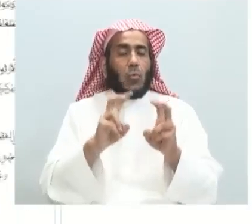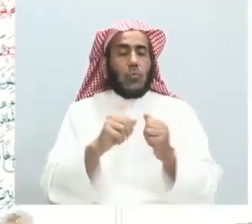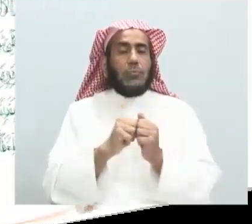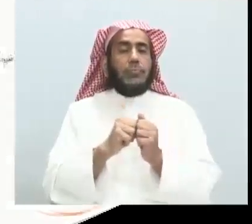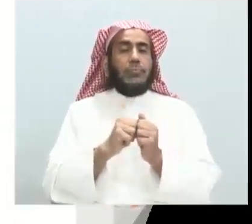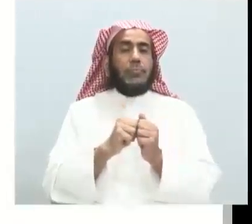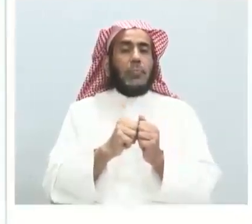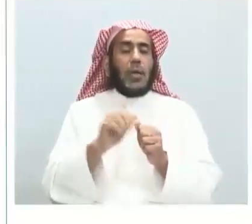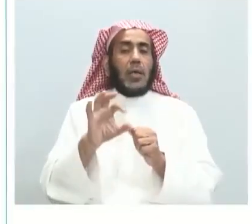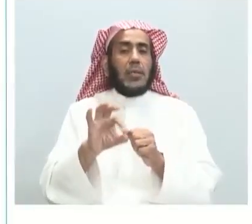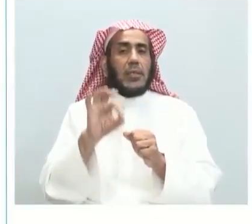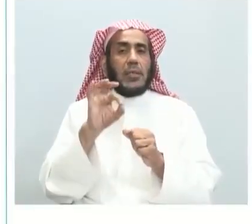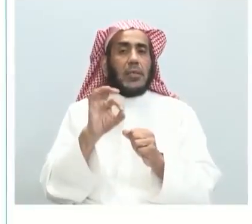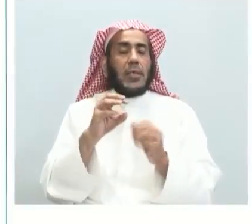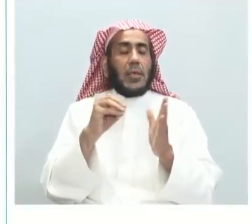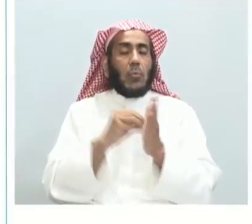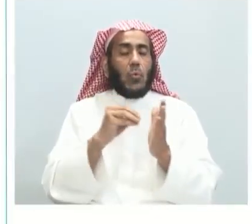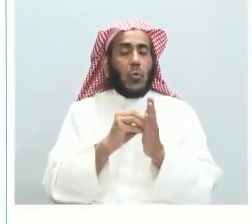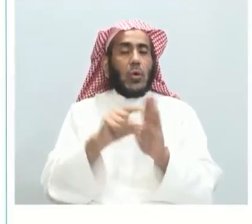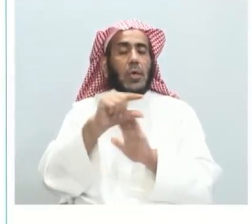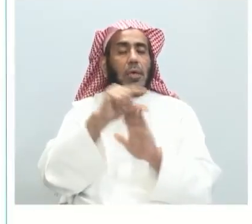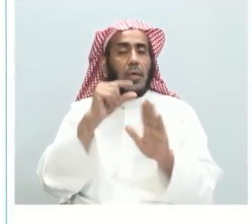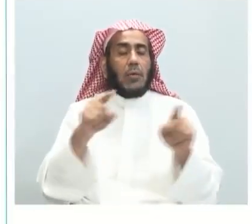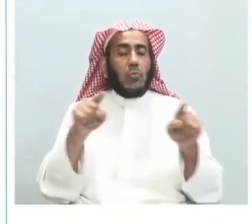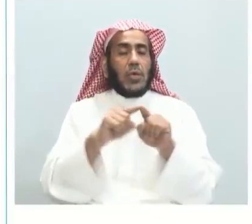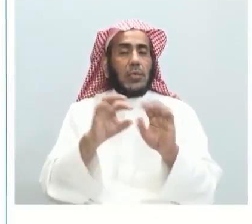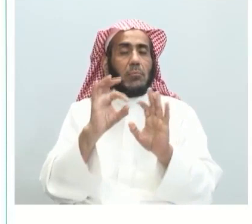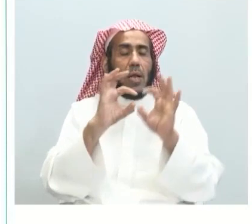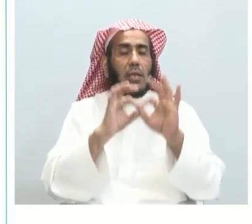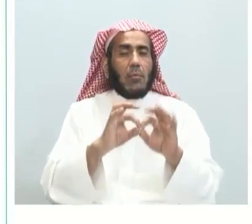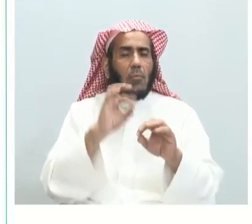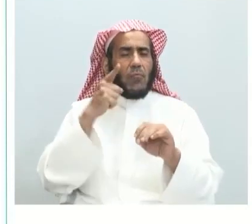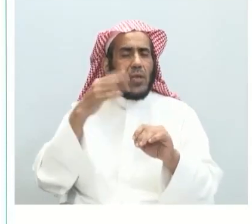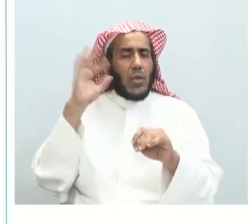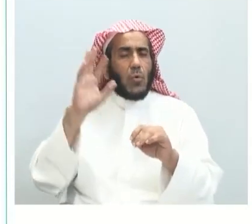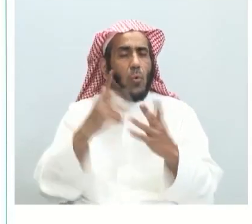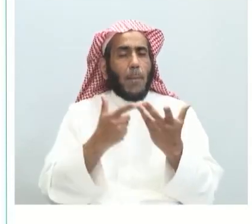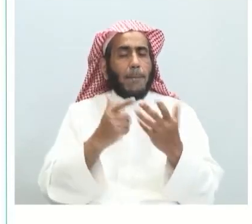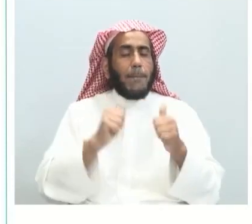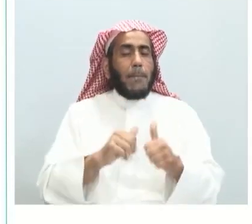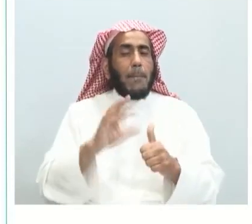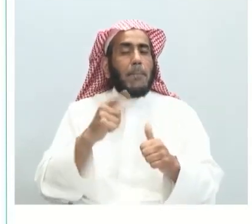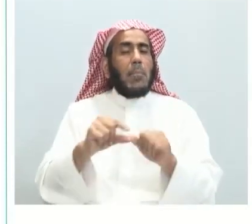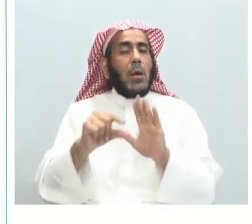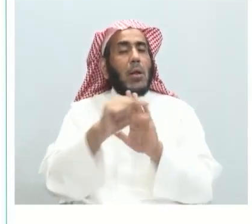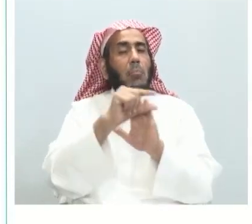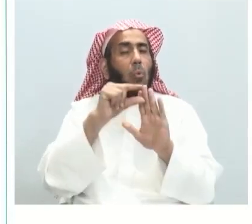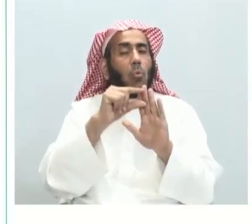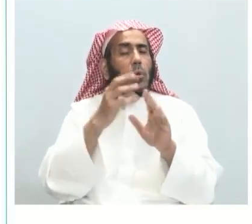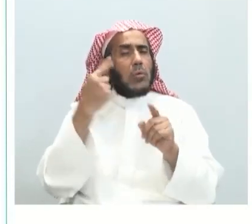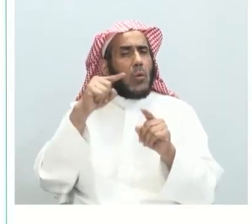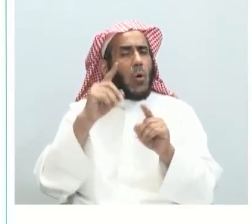على اختيار الموضوع المناسب للايات في نظركم ايها الطلاب والطالبات ما الموضوع الذي